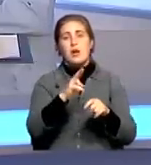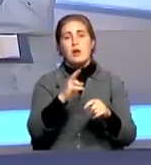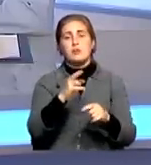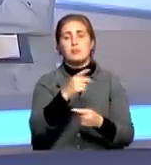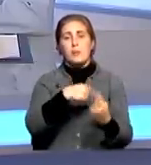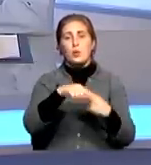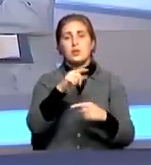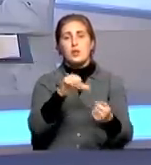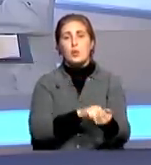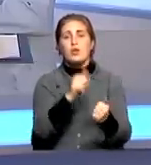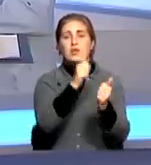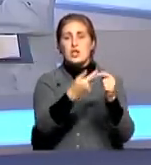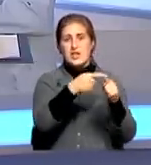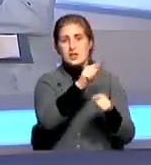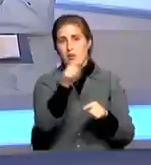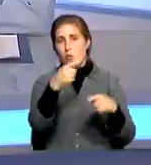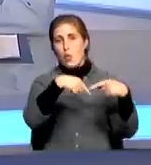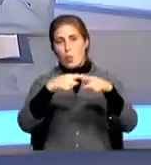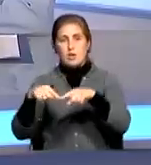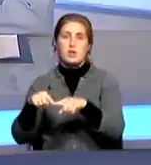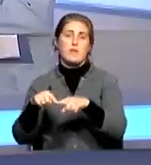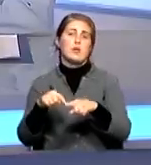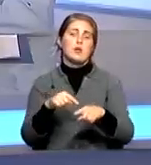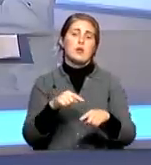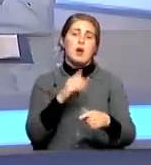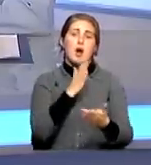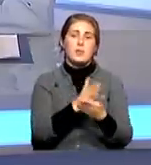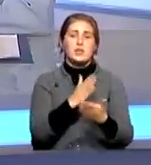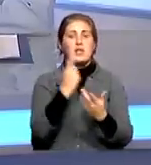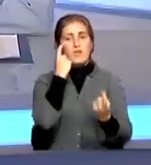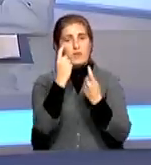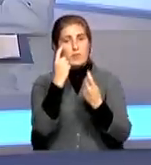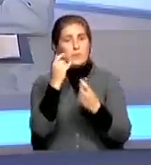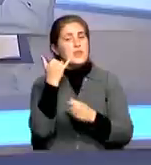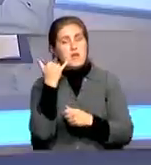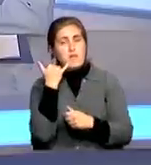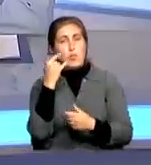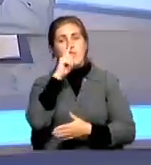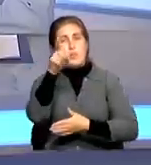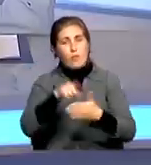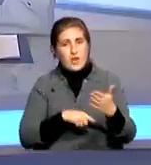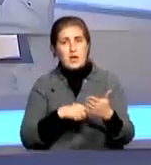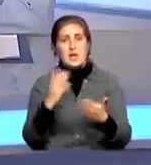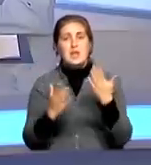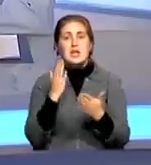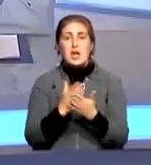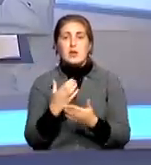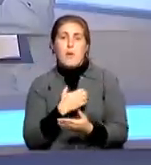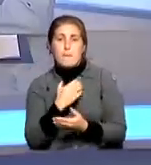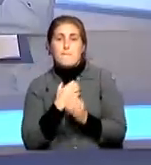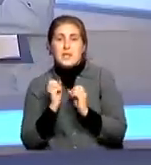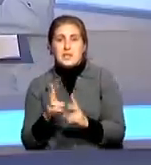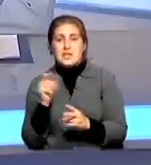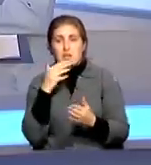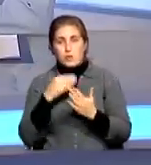наркотиков. Каждый из этих органов обладает телефонами доверия. Можно, если есть опасения за